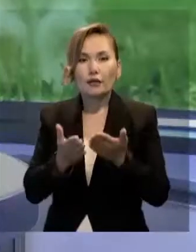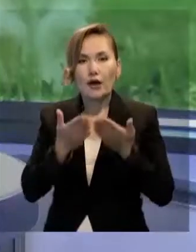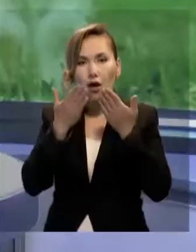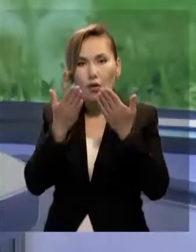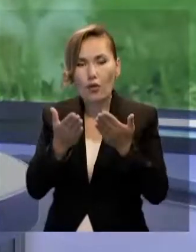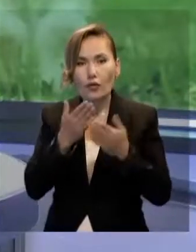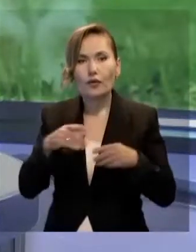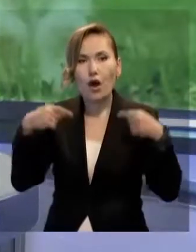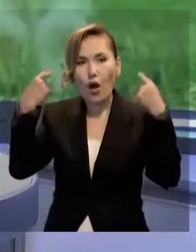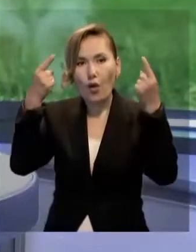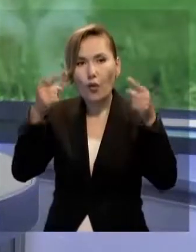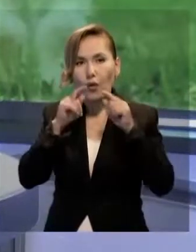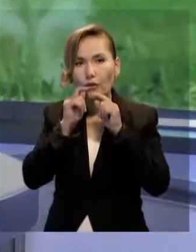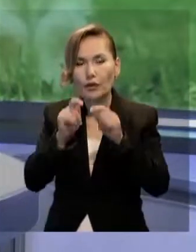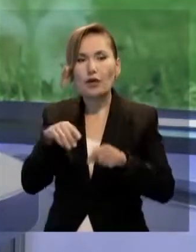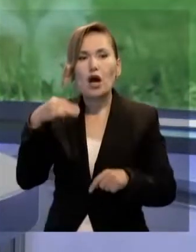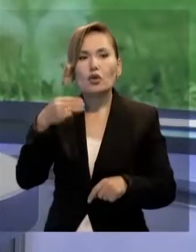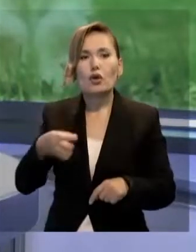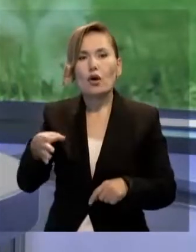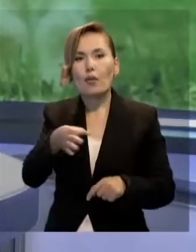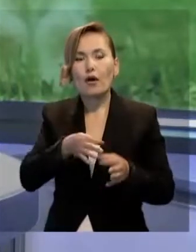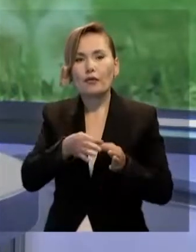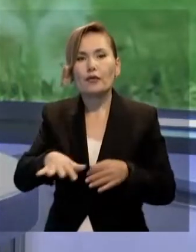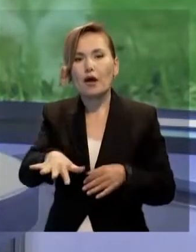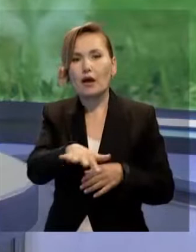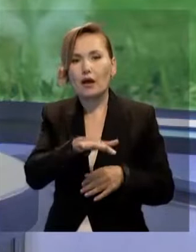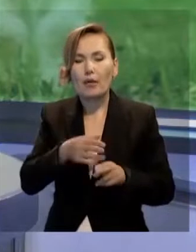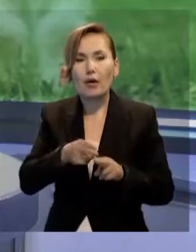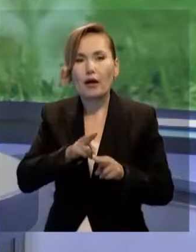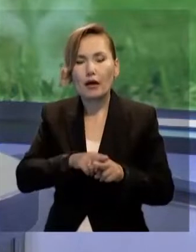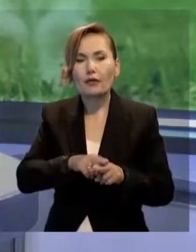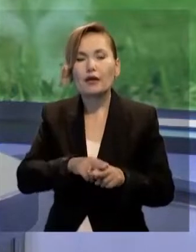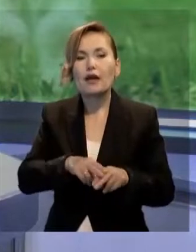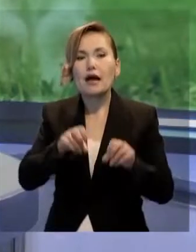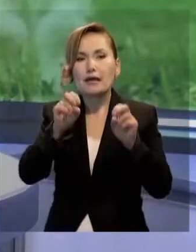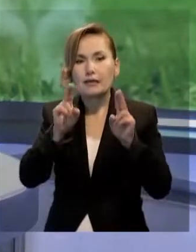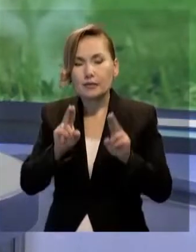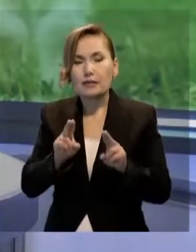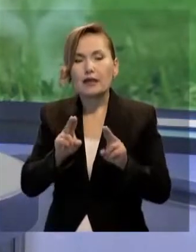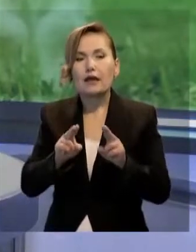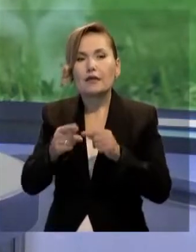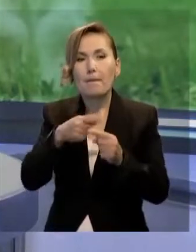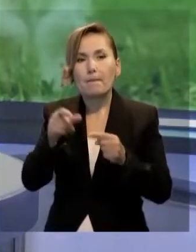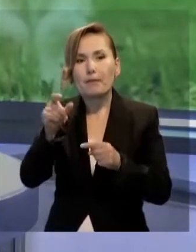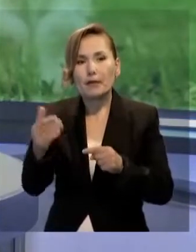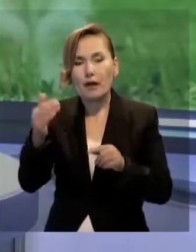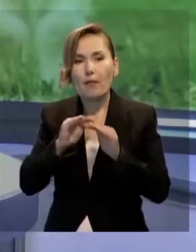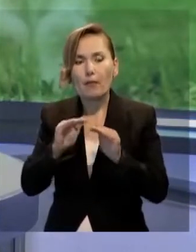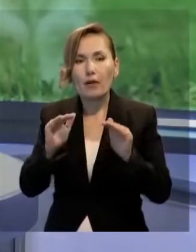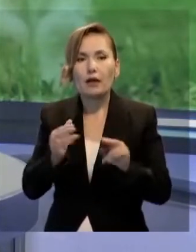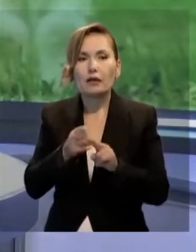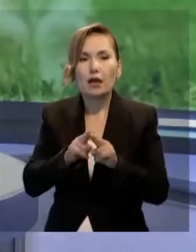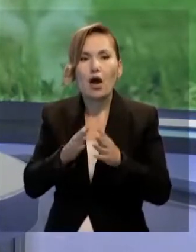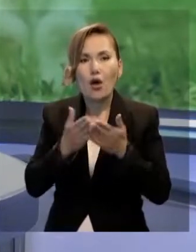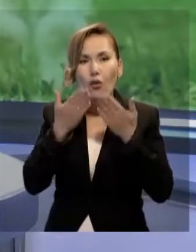Kitap okusan, koz alasın. Türkistan oblası Ordabasы ауданында ел ағаларды, балаларды кітап оқуға қызықтырудың осындай